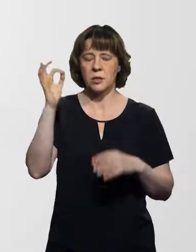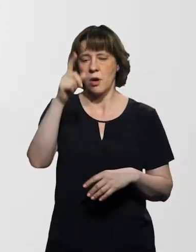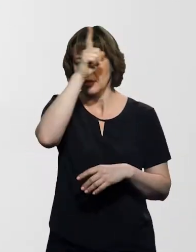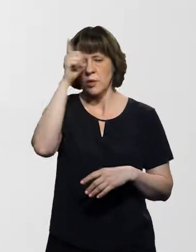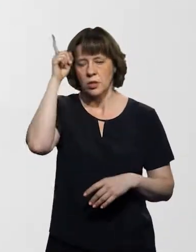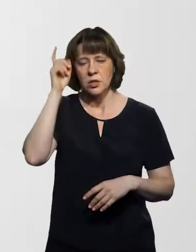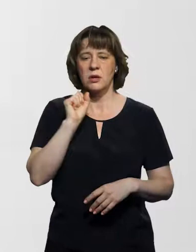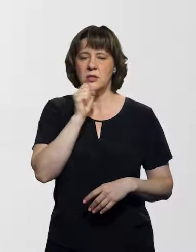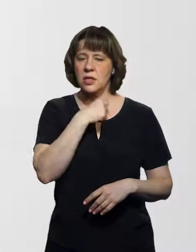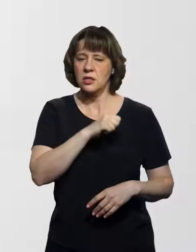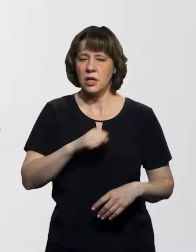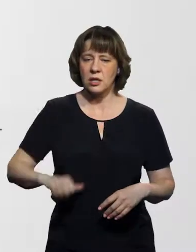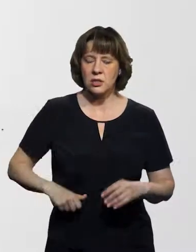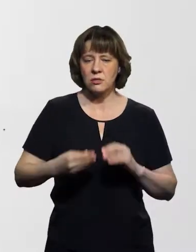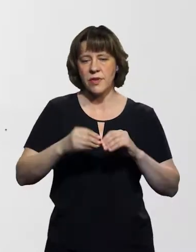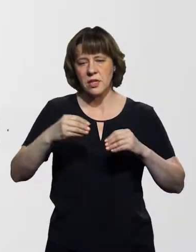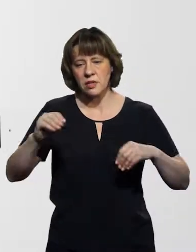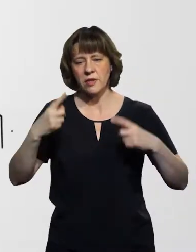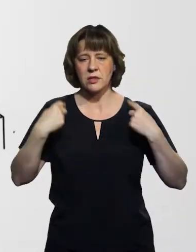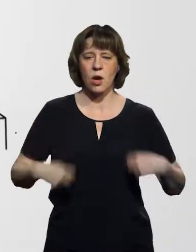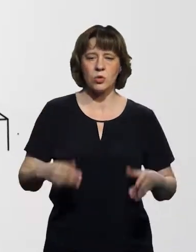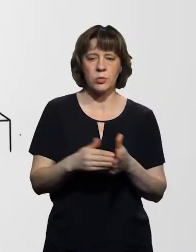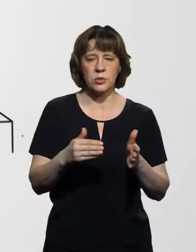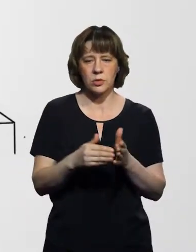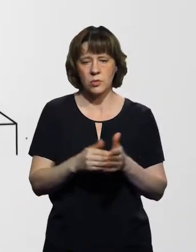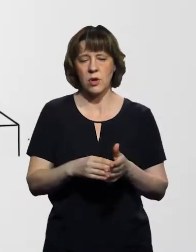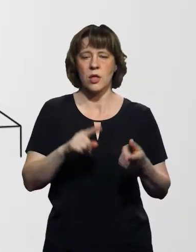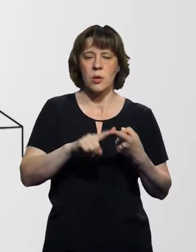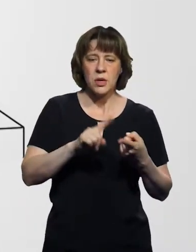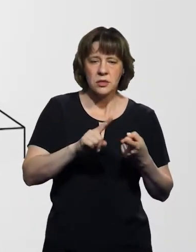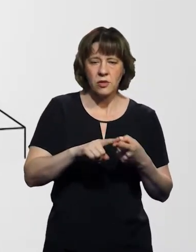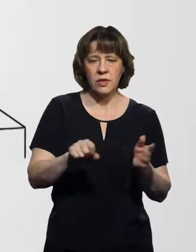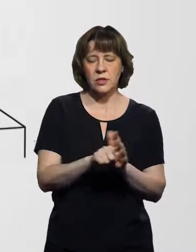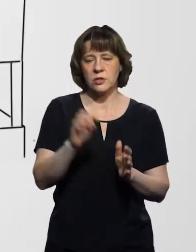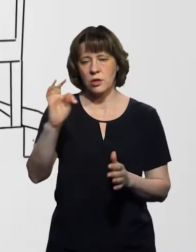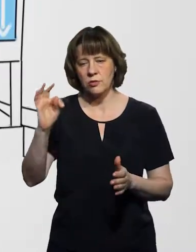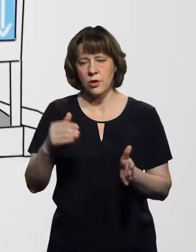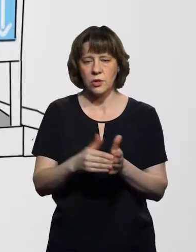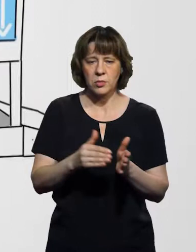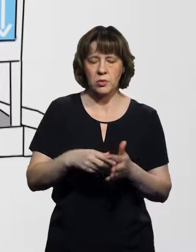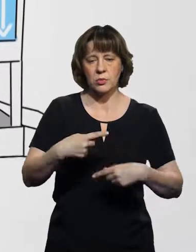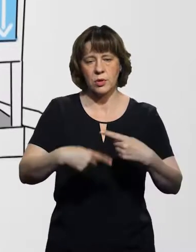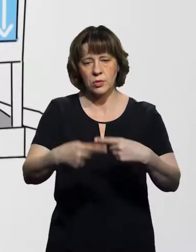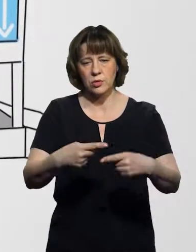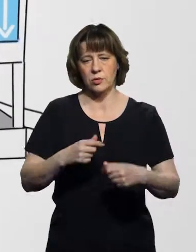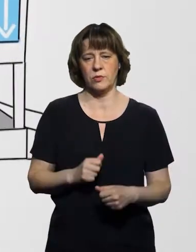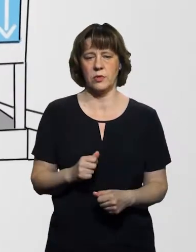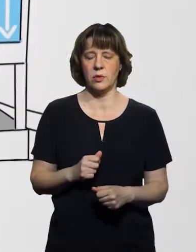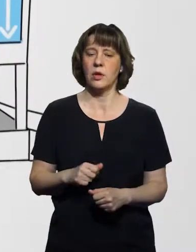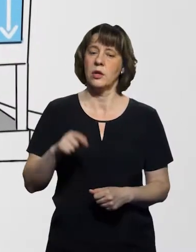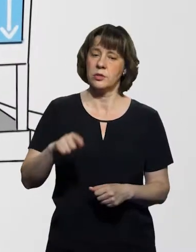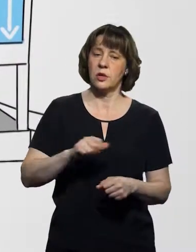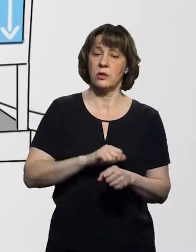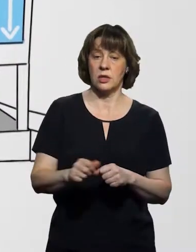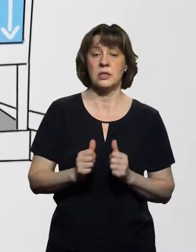nasze społeczeństwo starzeje się i coraz więcej osób potrzebuje na co dzień dopasowanych do ich potrzeb produktów i usług. Wiąże się to z